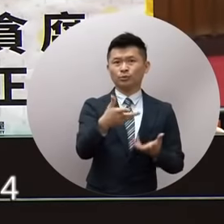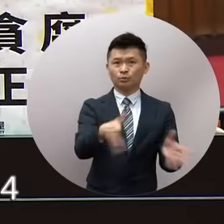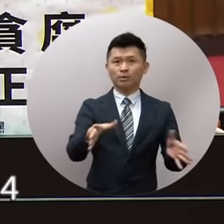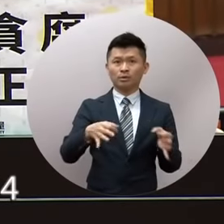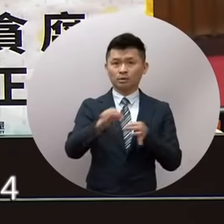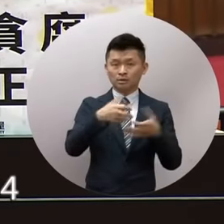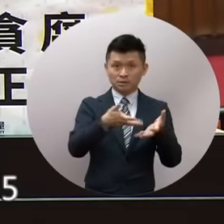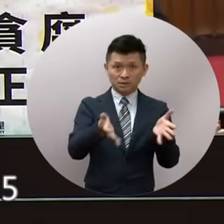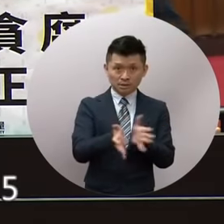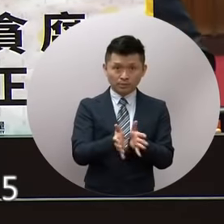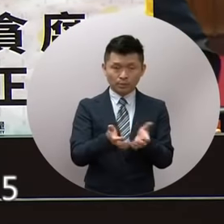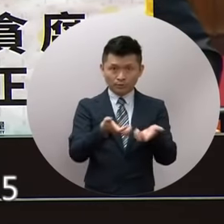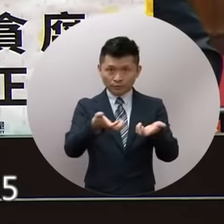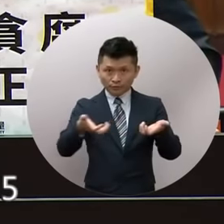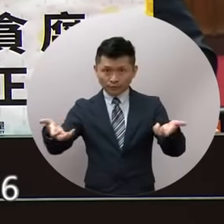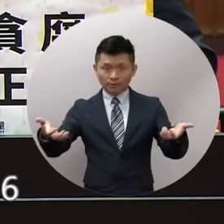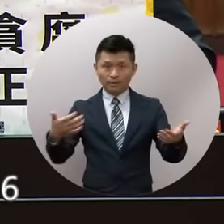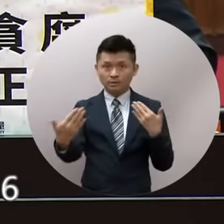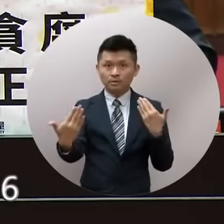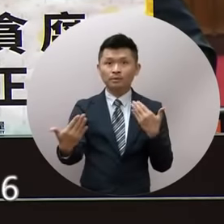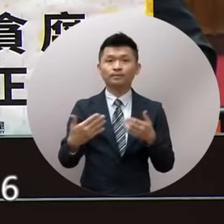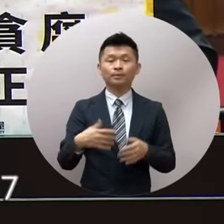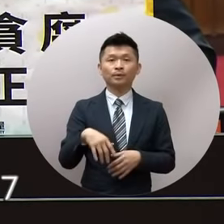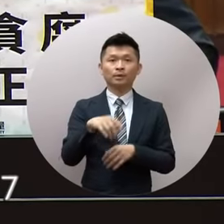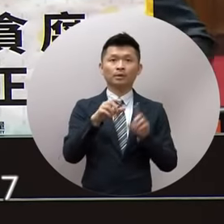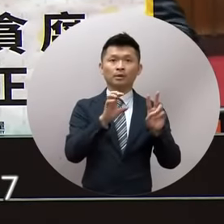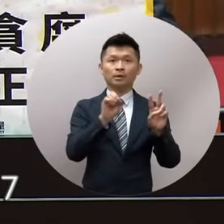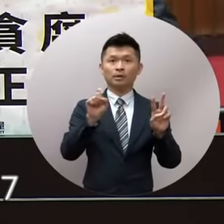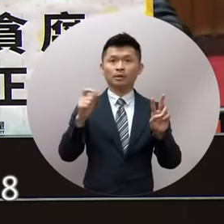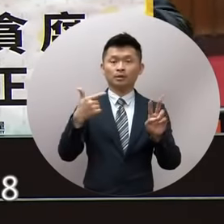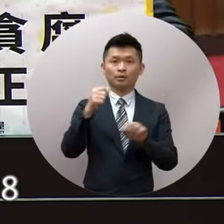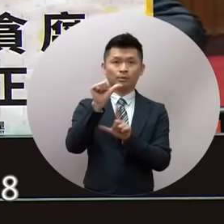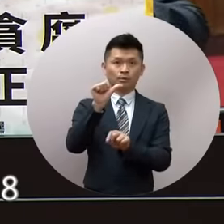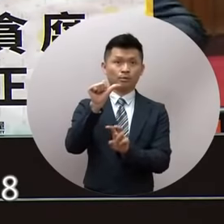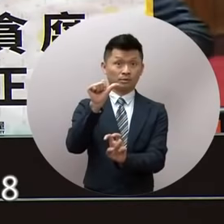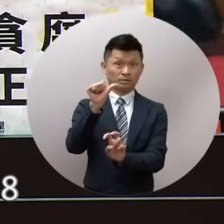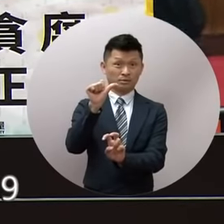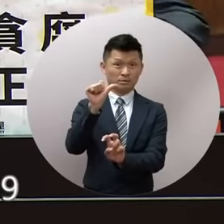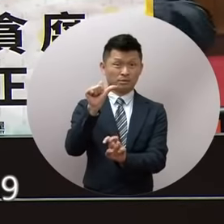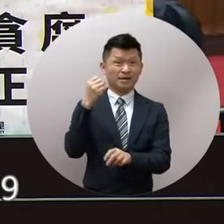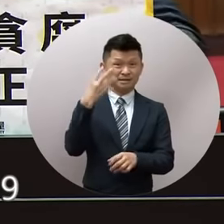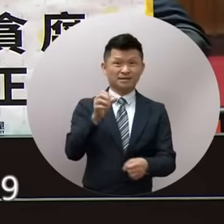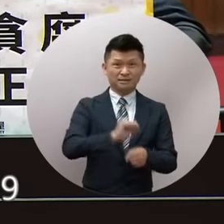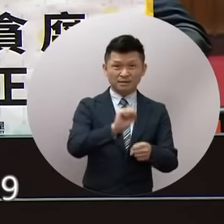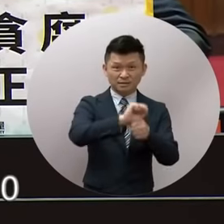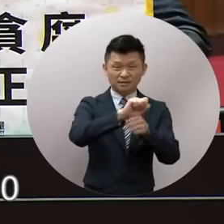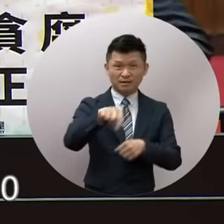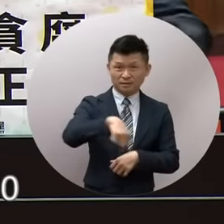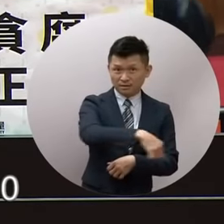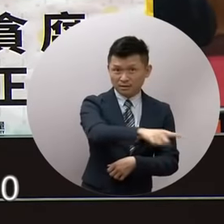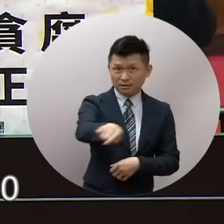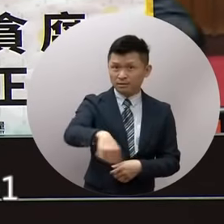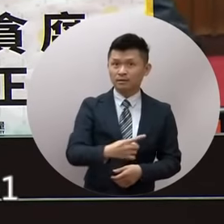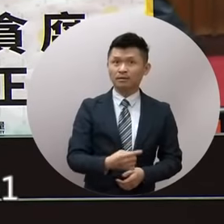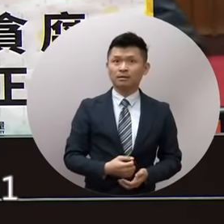甲分列出来。啊，即马就是2016年5月20号，针对这个后来又新增的这个部分，应该都是要去